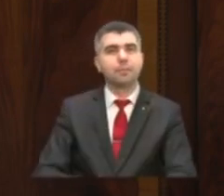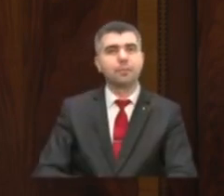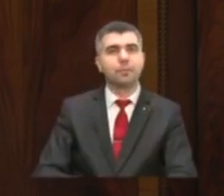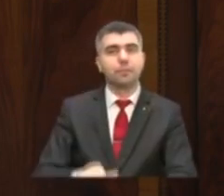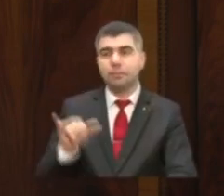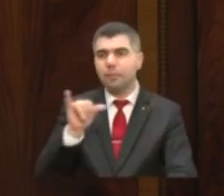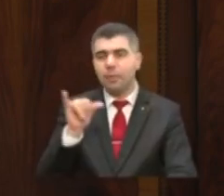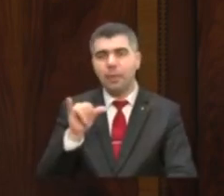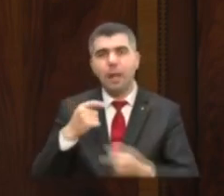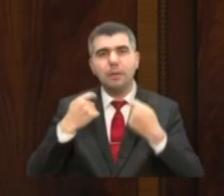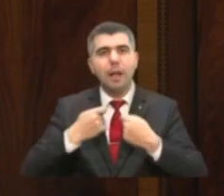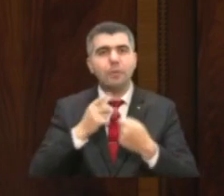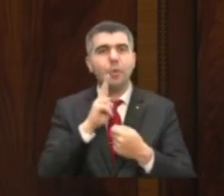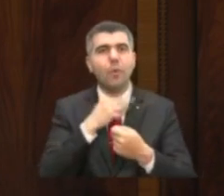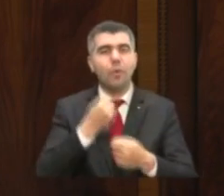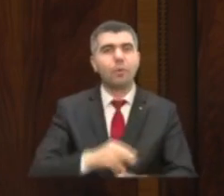رئيس الحكومة